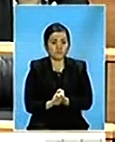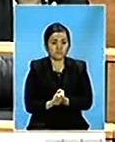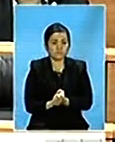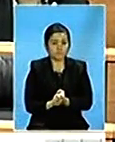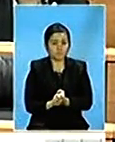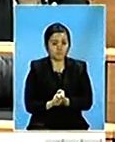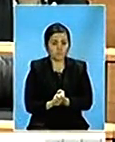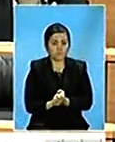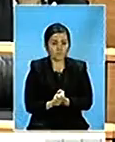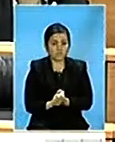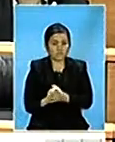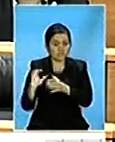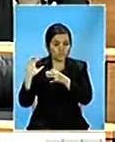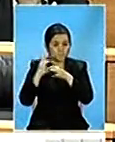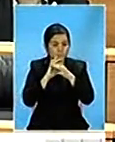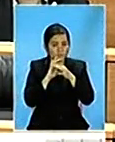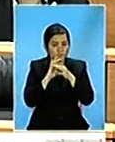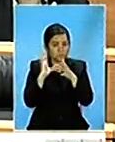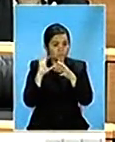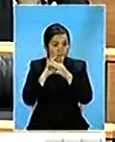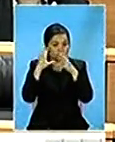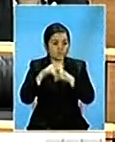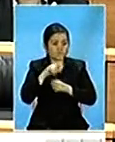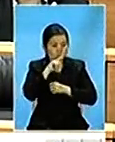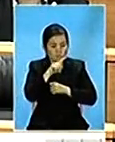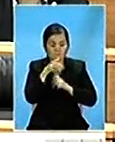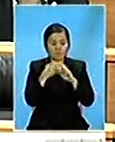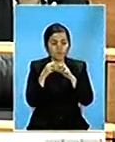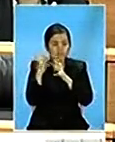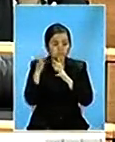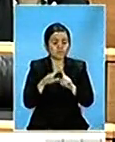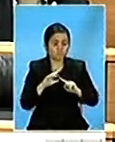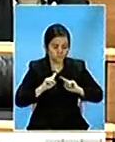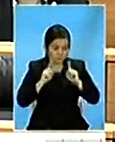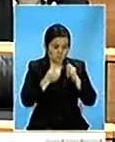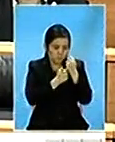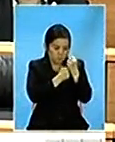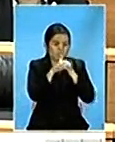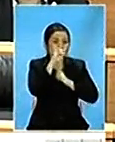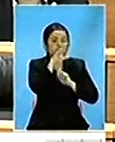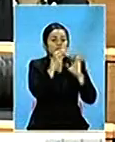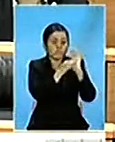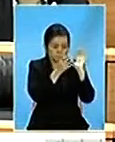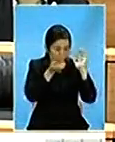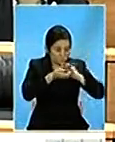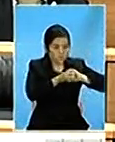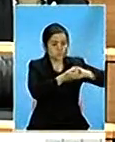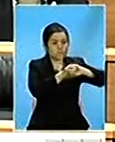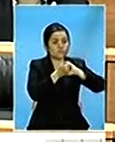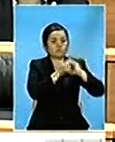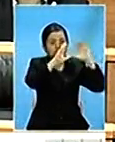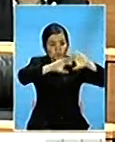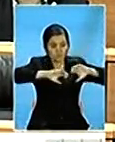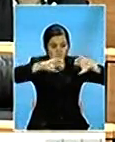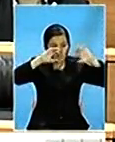กี่ยวข้องกับการตั้งกระทู้นะครับแต่ว่าไม่เป็นไรท่านประธานครับผมไม่ติดใจแต่ผมพยายามจะบอกว่ากรุงเทพมหานครต้องร่วมมือกันกับรัฐบาลถ้